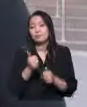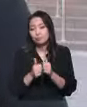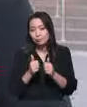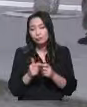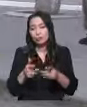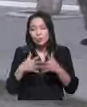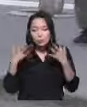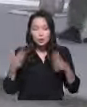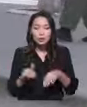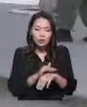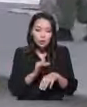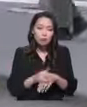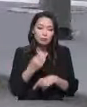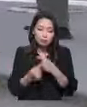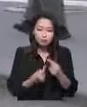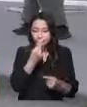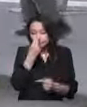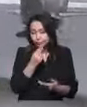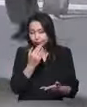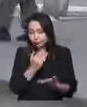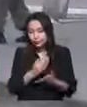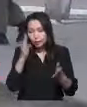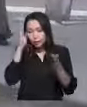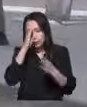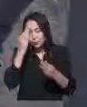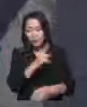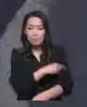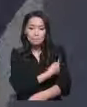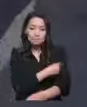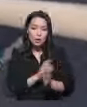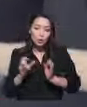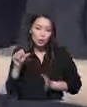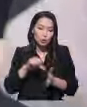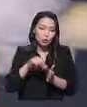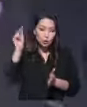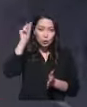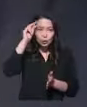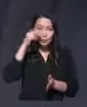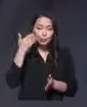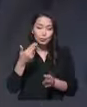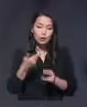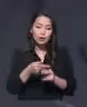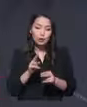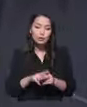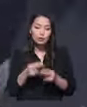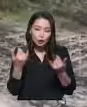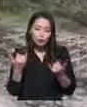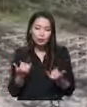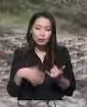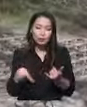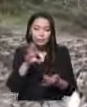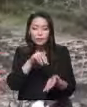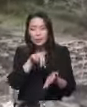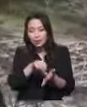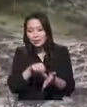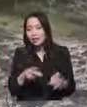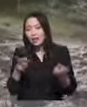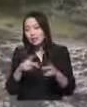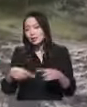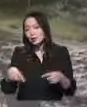доброй традицией. Экологическую эстафету студенты медицинского вуза приняли от учащихся ЕНУ имени Гумилева. Теперь челлендж должна принять и остальная